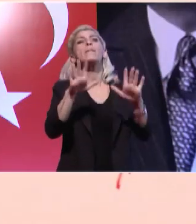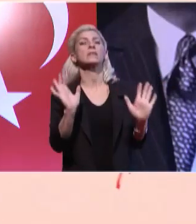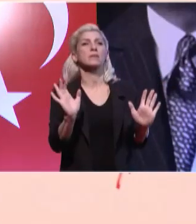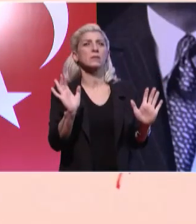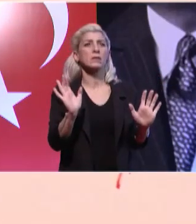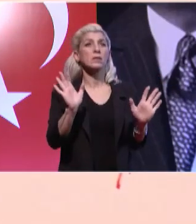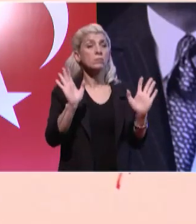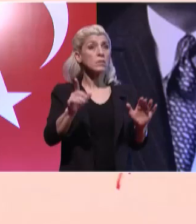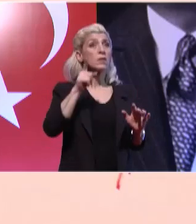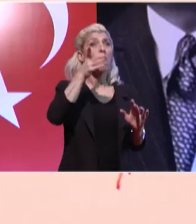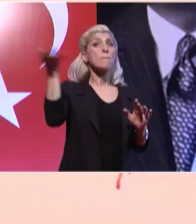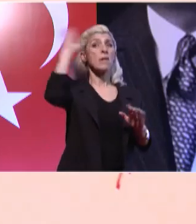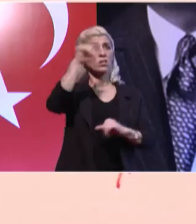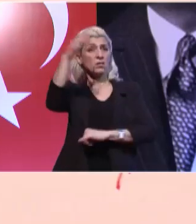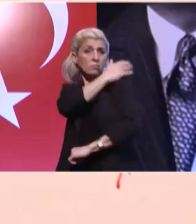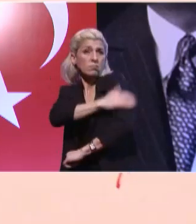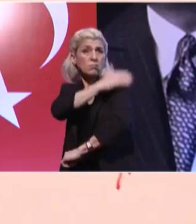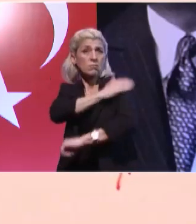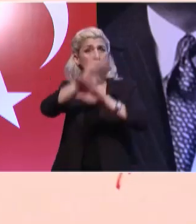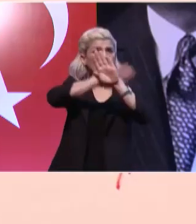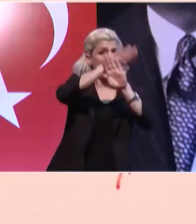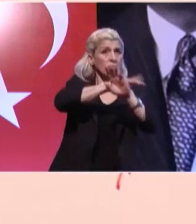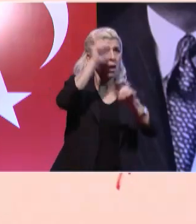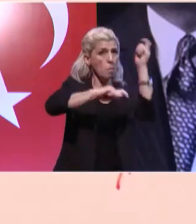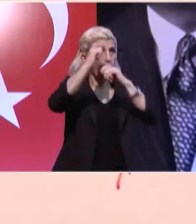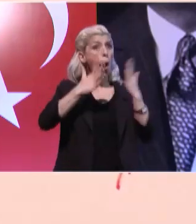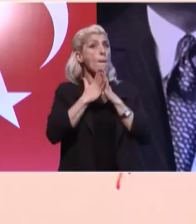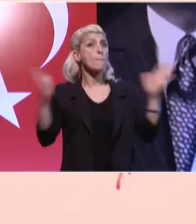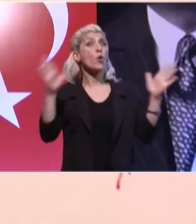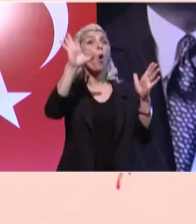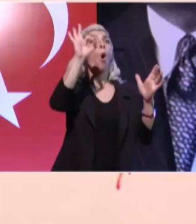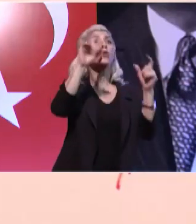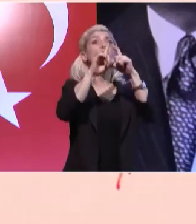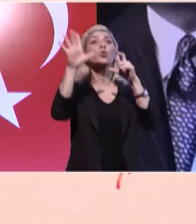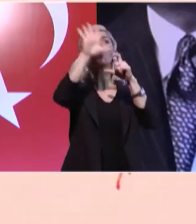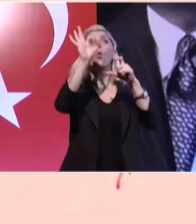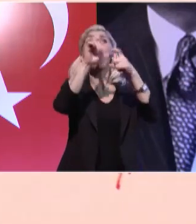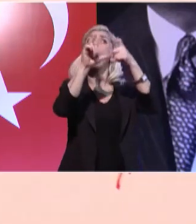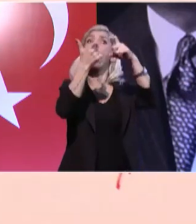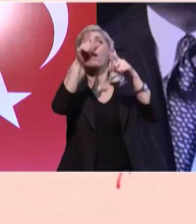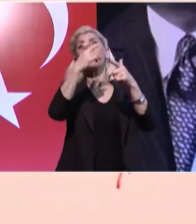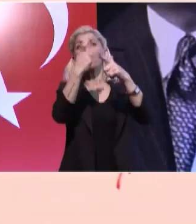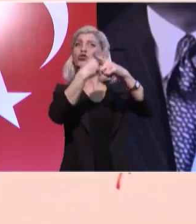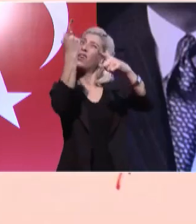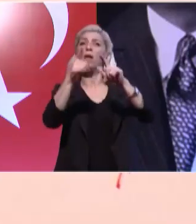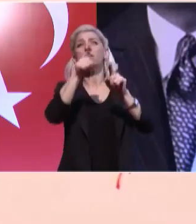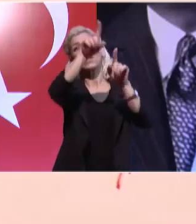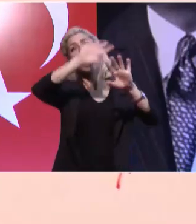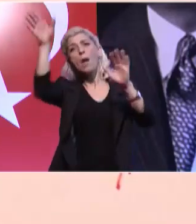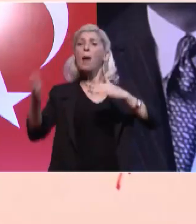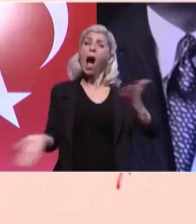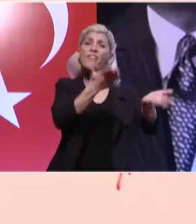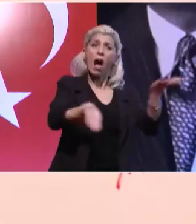Eğer sizin sırtınızı sıvazlayıp Büyük Orta Doğu Projesi'nin eş başkanısın, hadi bakalım yallah şuraya gir